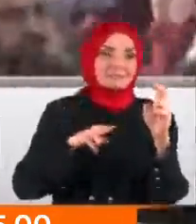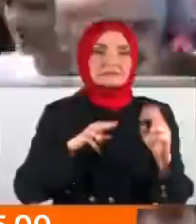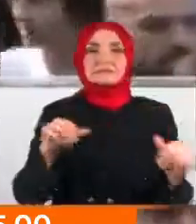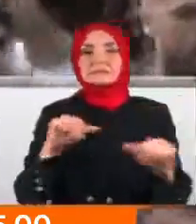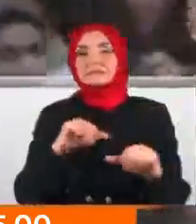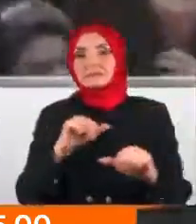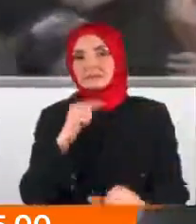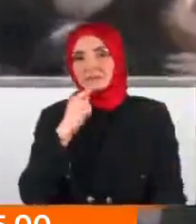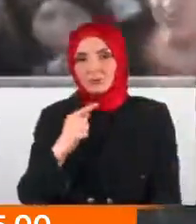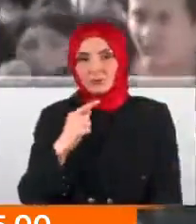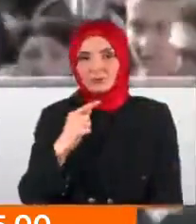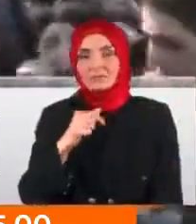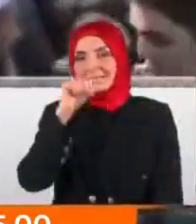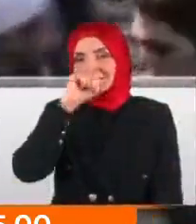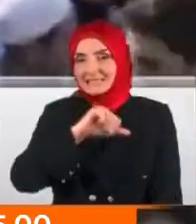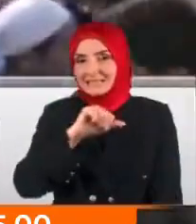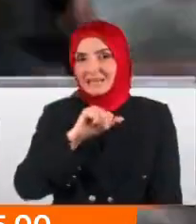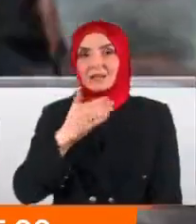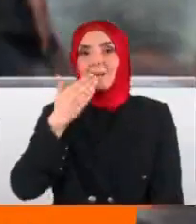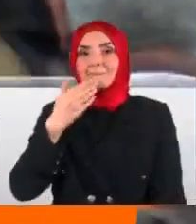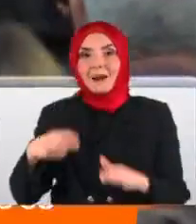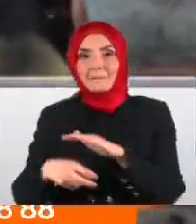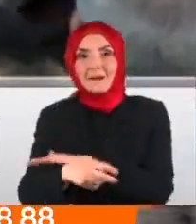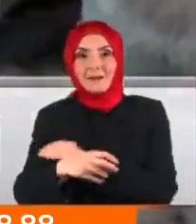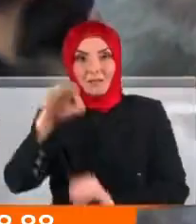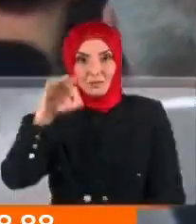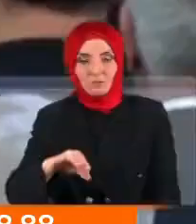Sirkeci Marmaray durağında ise izdiham yaşandı.